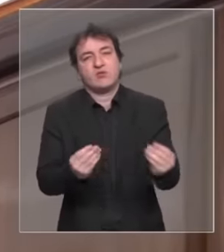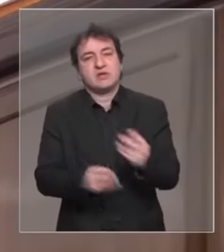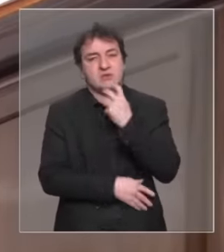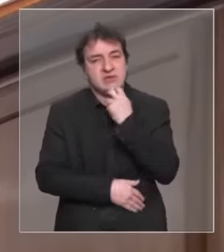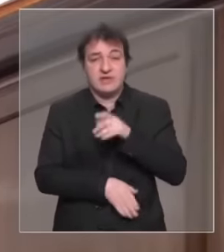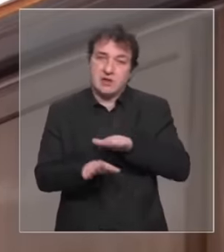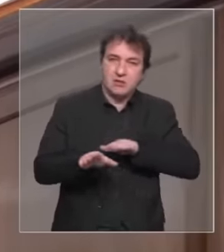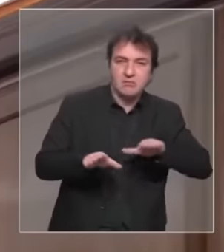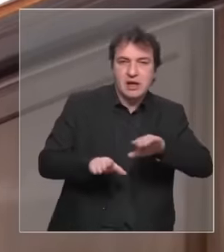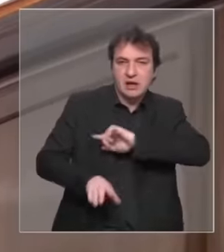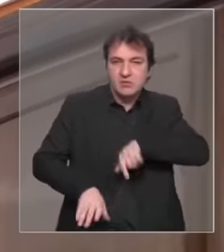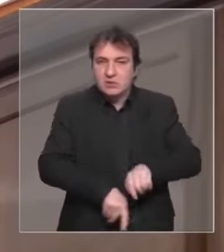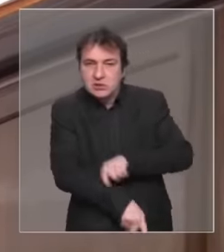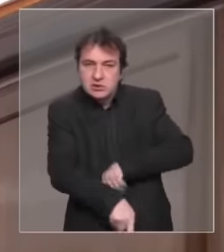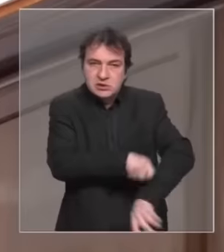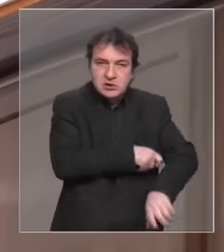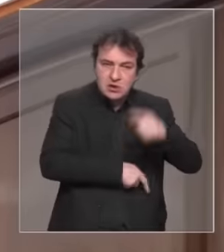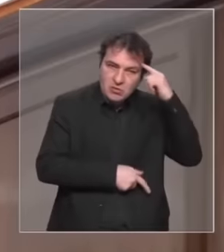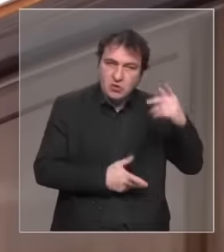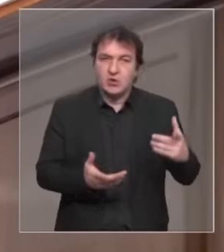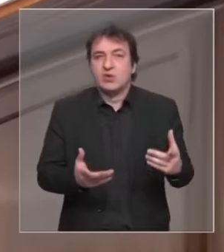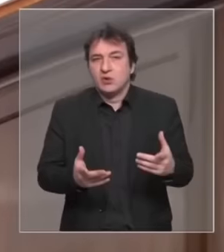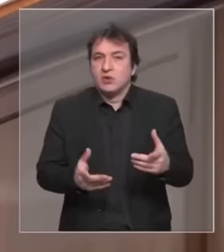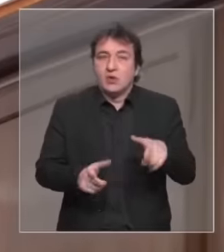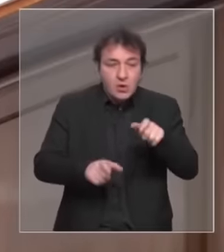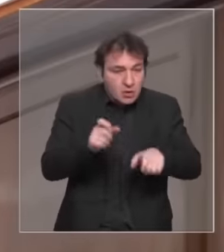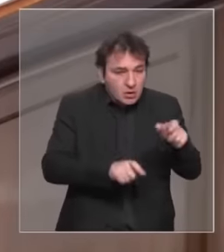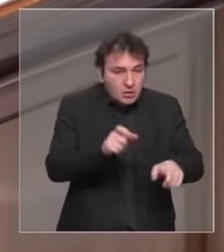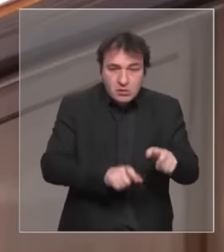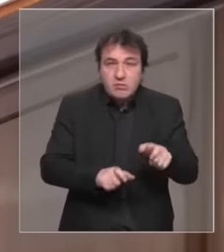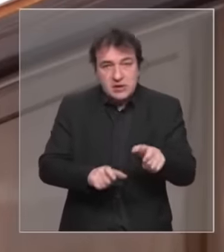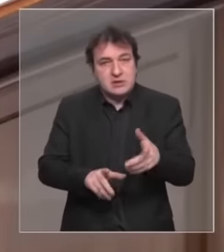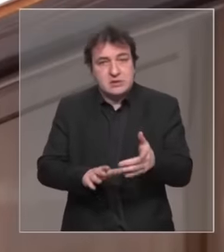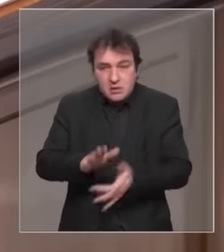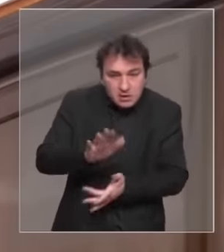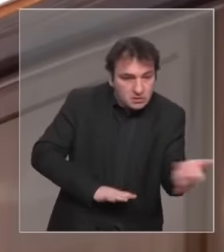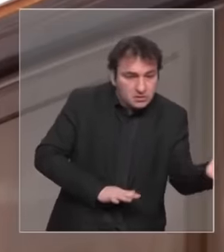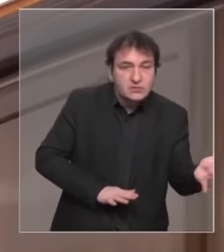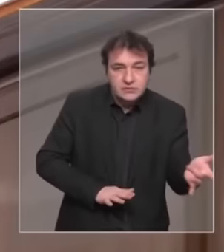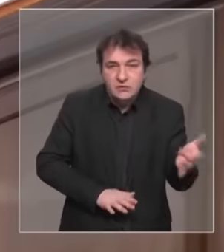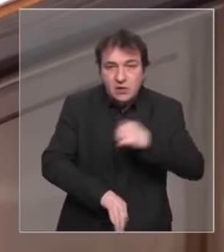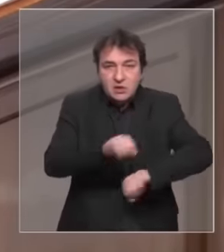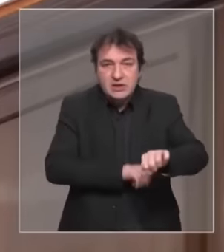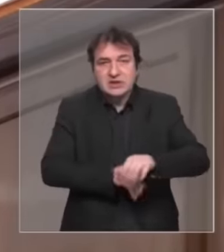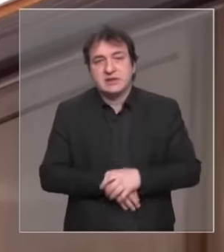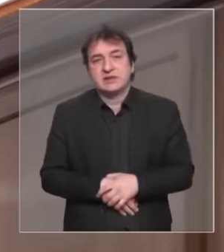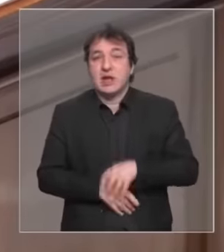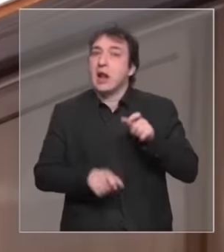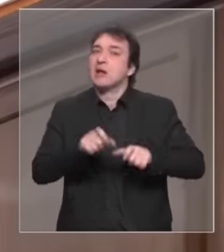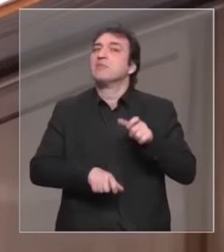nous sommes mobilisés pour faciliter l'évacuation de nos ressortissants et des personnes ayant travaillé pour la